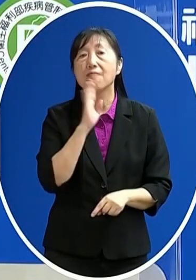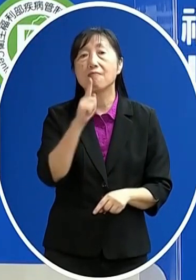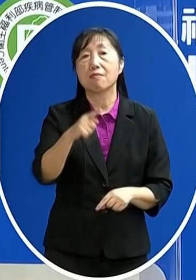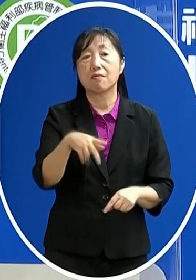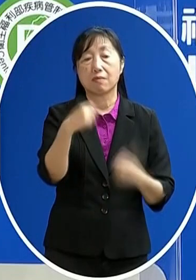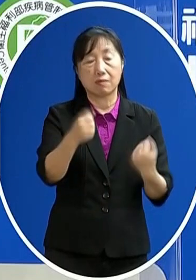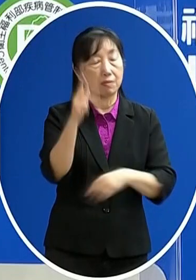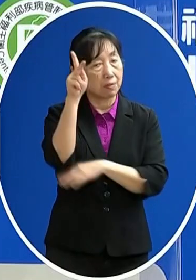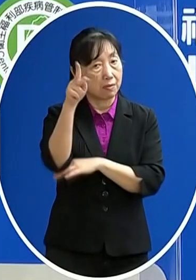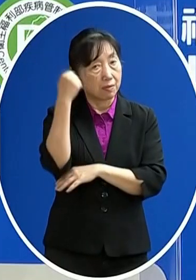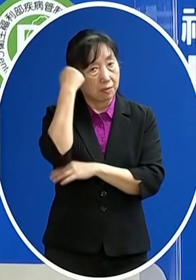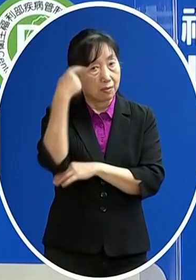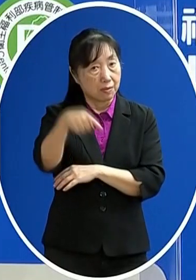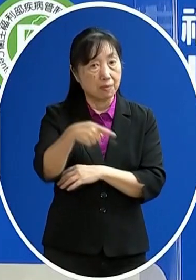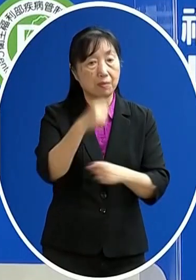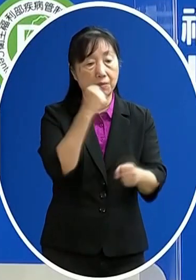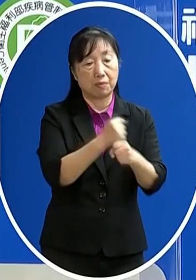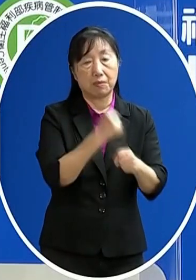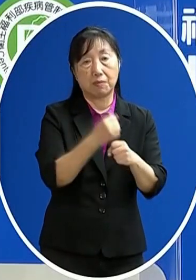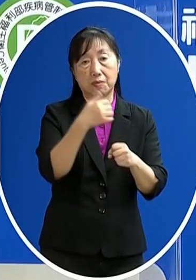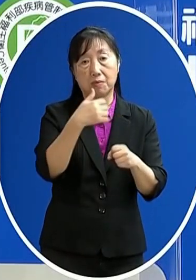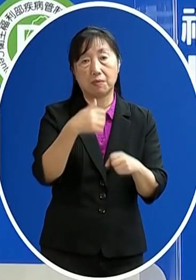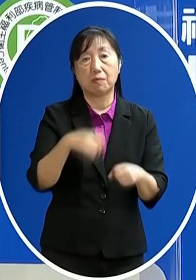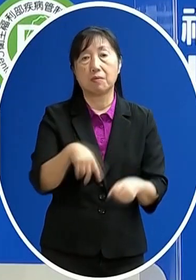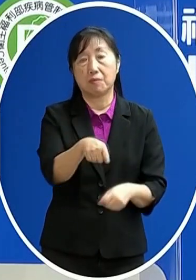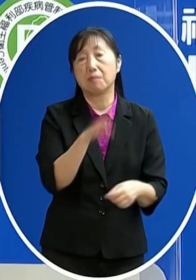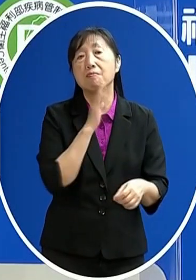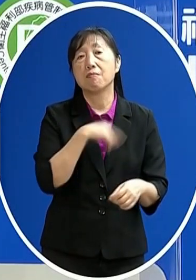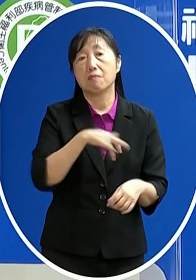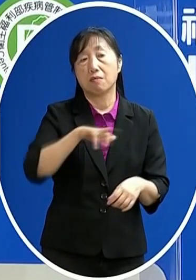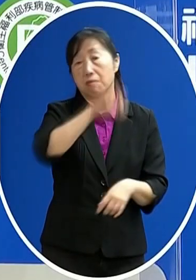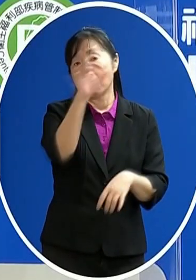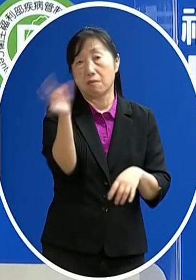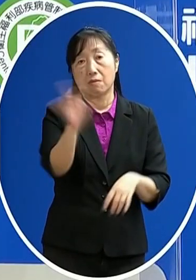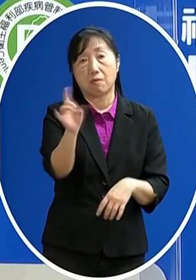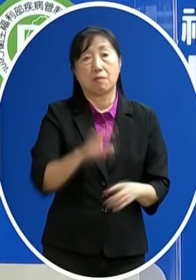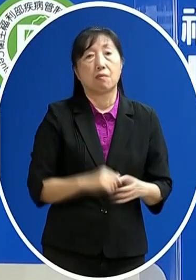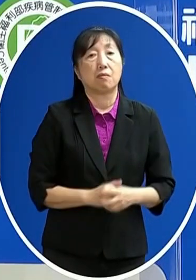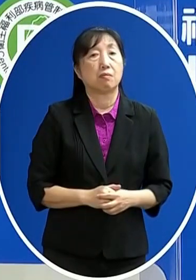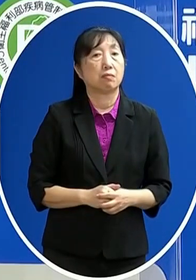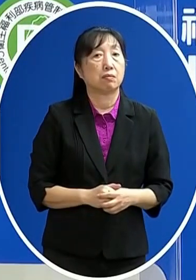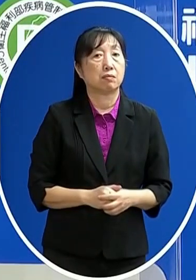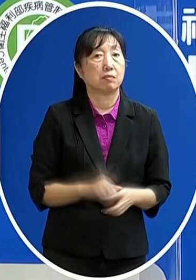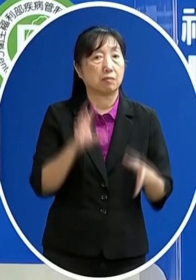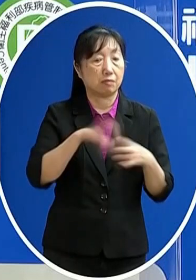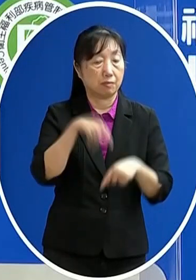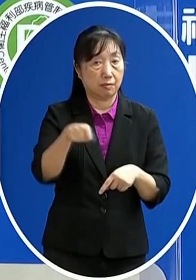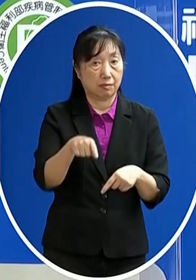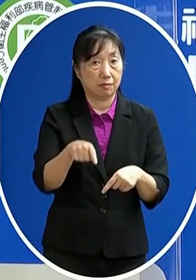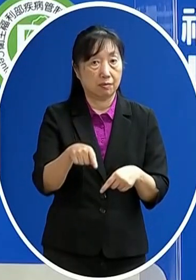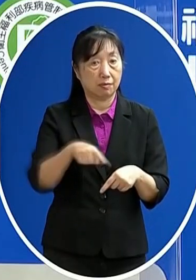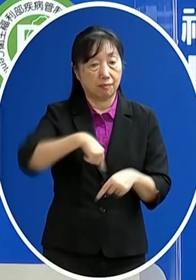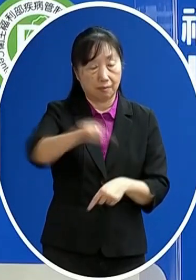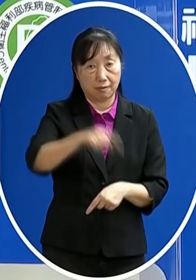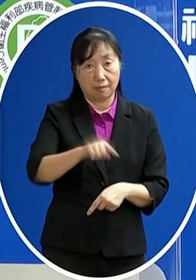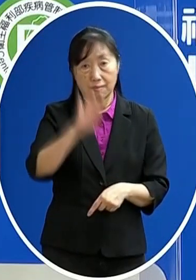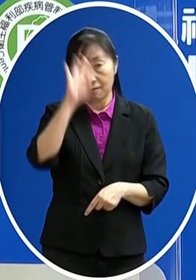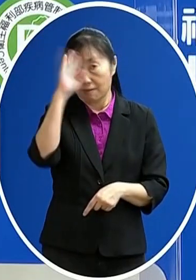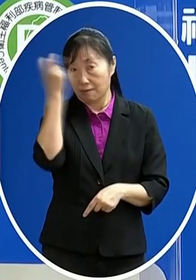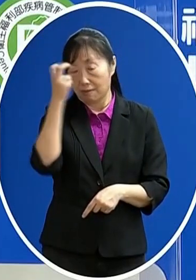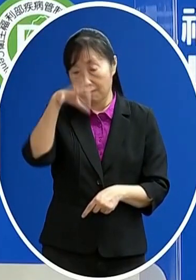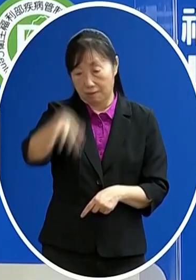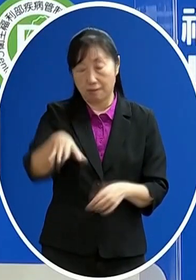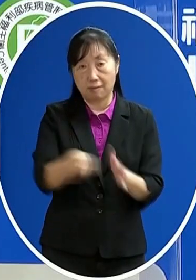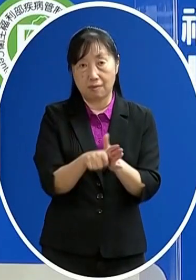员工，他没有出过事。那在我们集中要往集中检疫所的时候，前